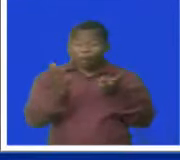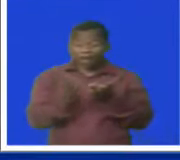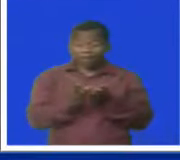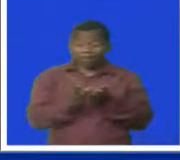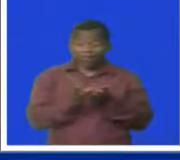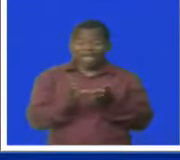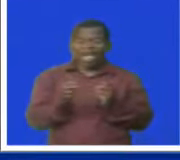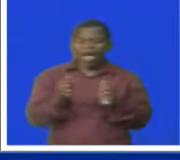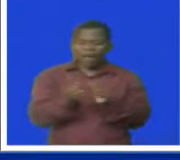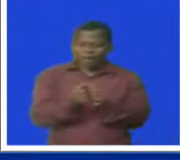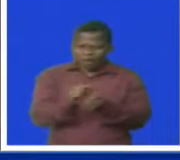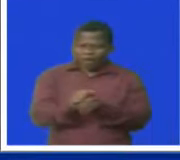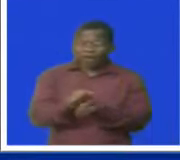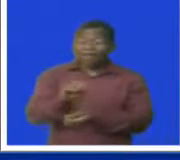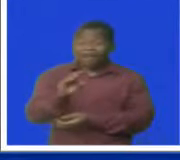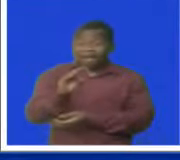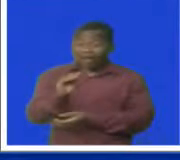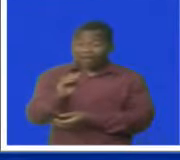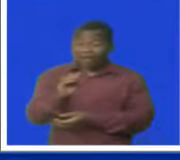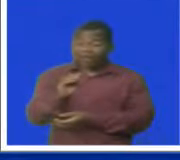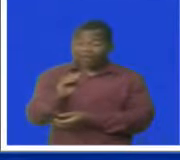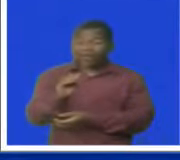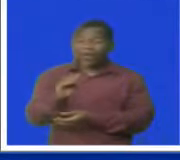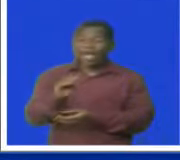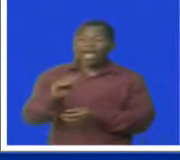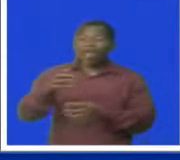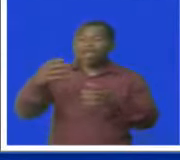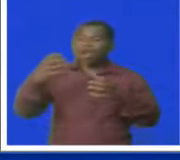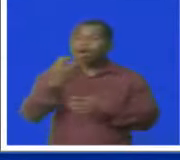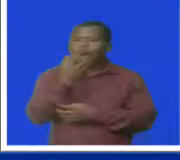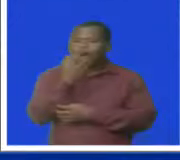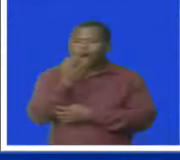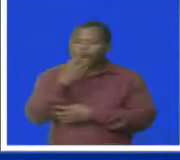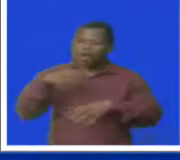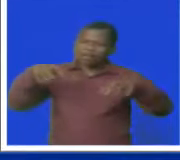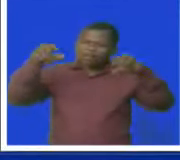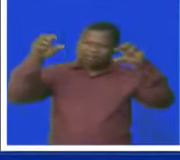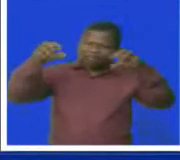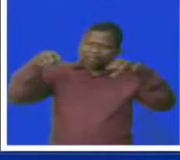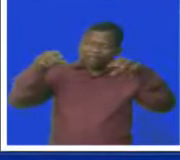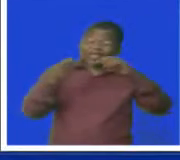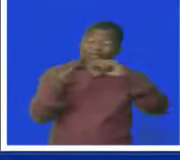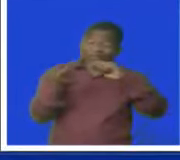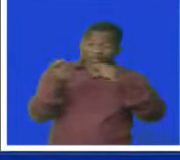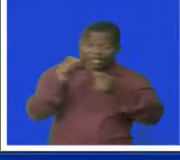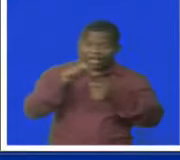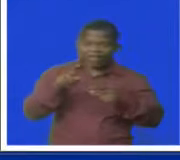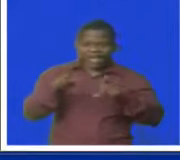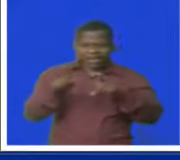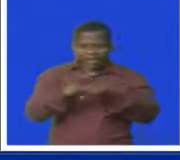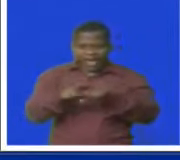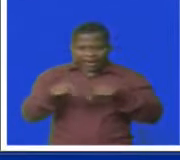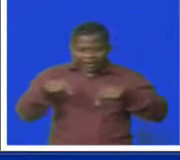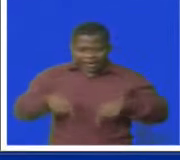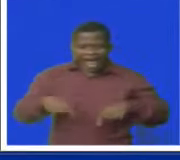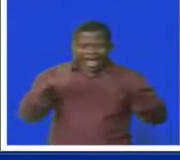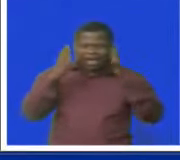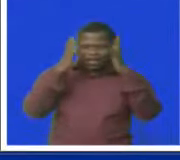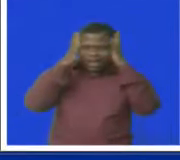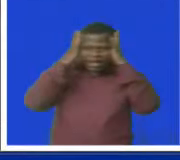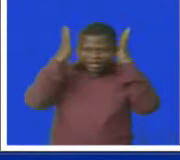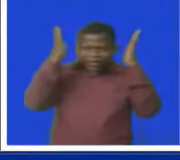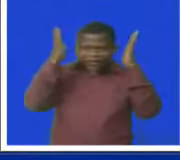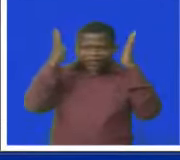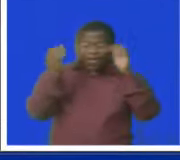laseSwatini. Evikini leliphelile labathinzekako kude kuvakasha nakutoke tindzaba tesimo selitulu bahlanganisa tinhloko ngenhloso